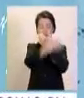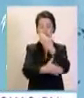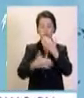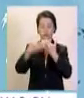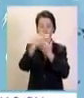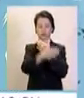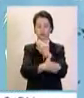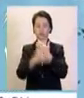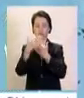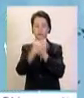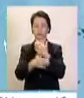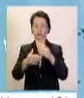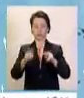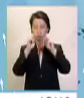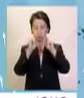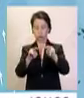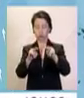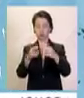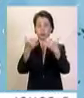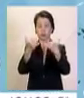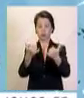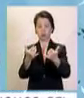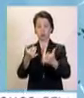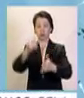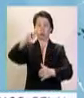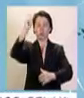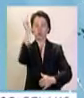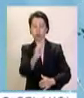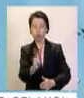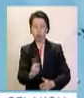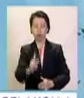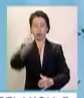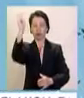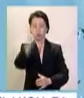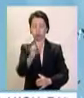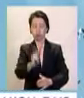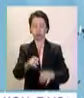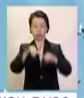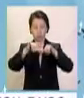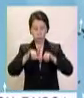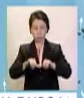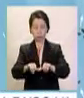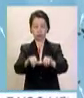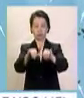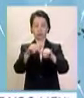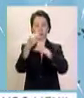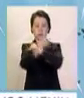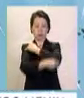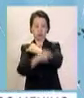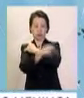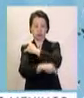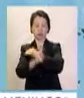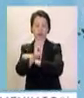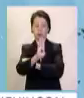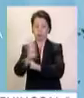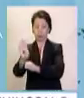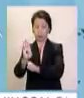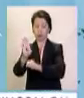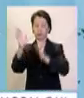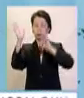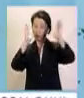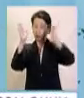Malaysia, yang mana dapat diperhatikan pada ketika ini ribut petir dan juga hujan lebat masih lagi berterusan di negeri-negeri pantai barat Semenanjung